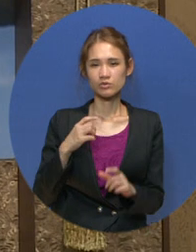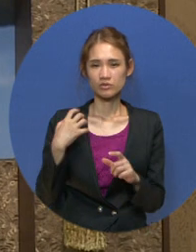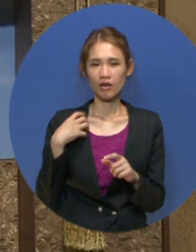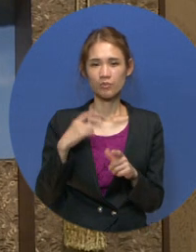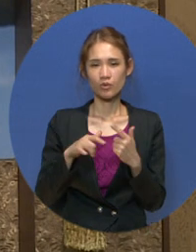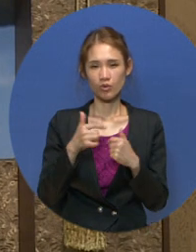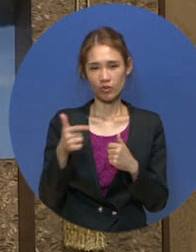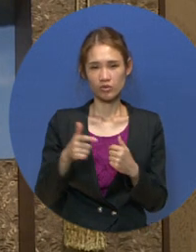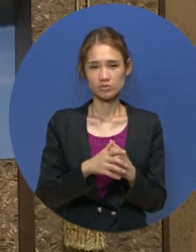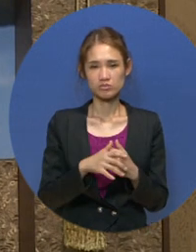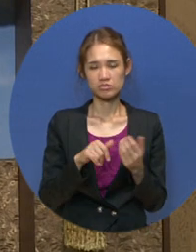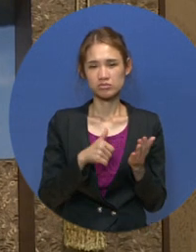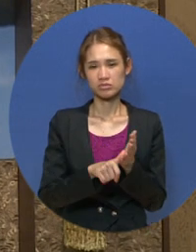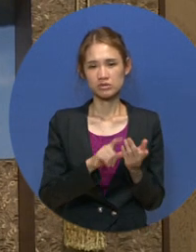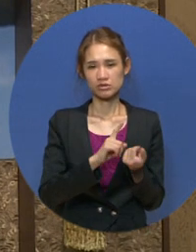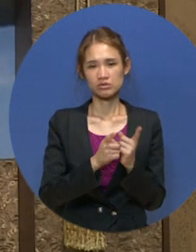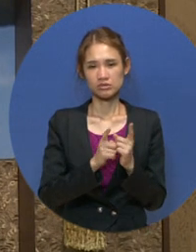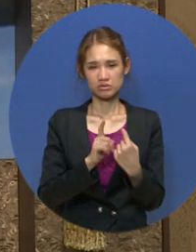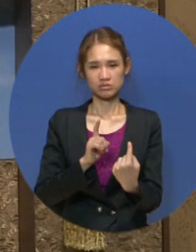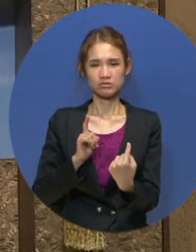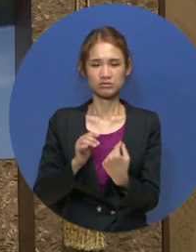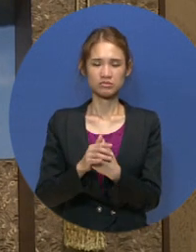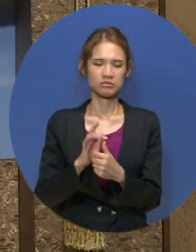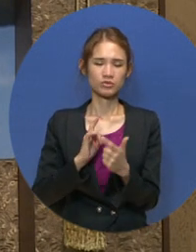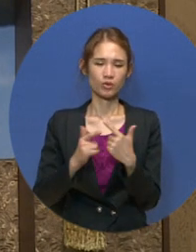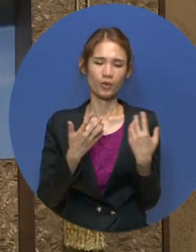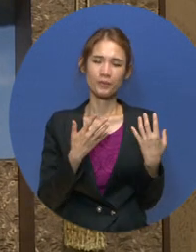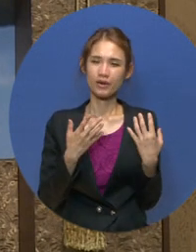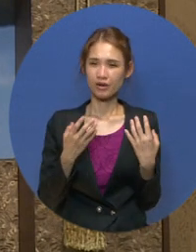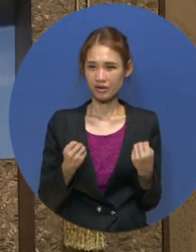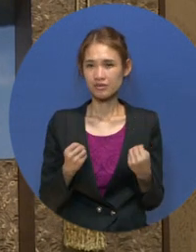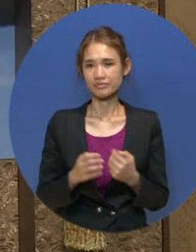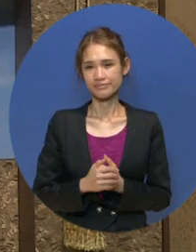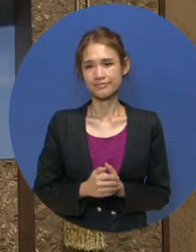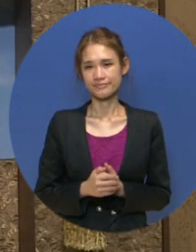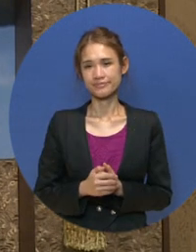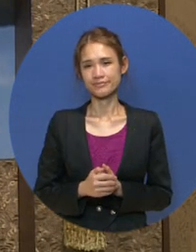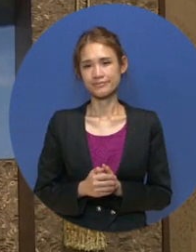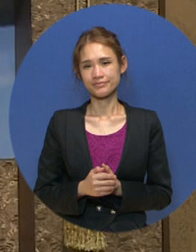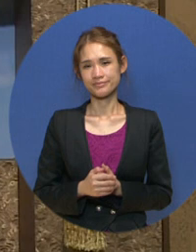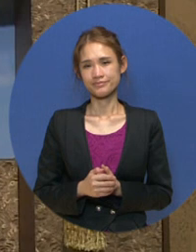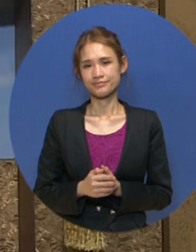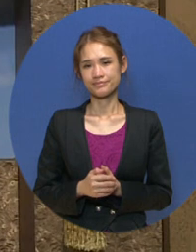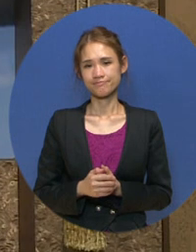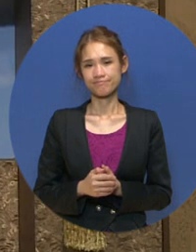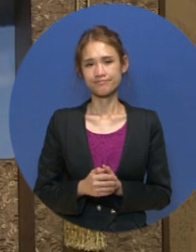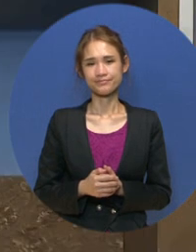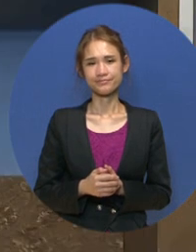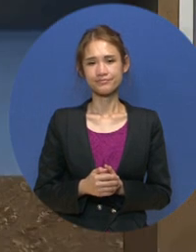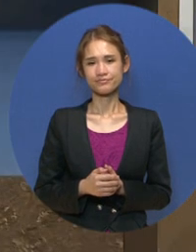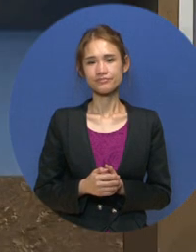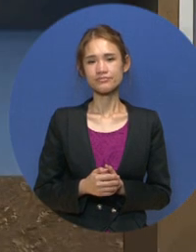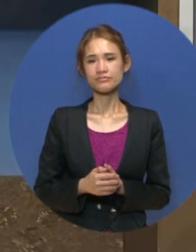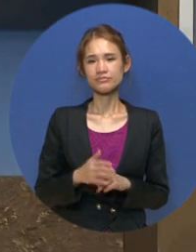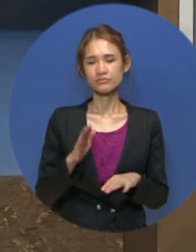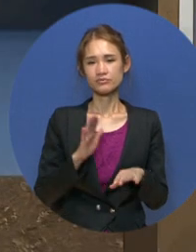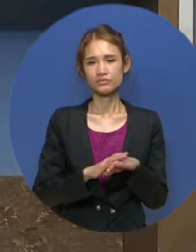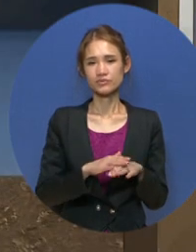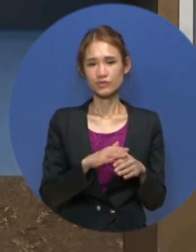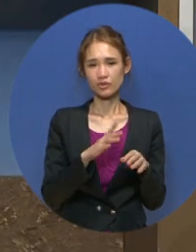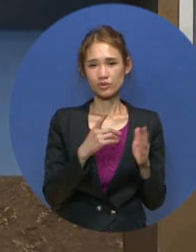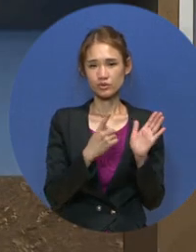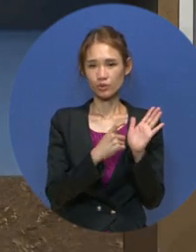가지고 또 그 물건을 대하는 경우들이 더 많아졌습니다. 네. 그리고 또 이제 뭐 소독이라든지 이런 네.